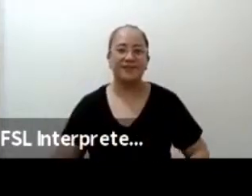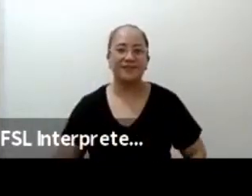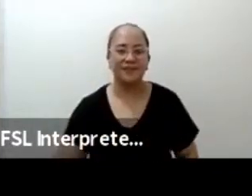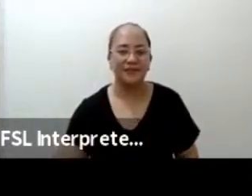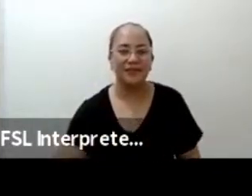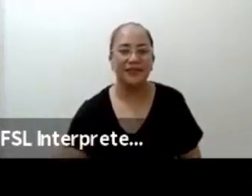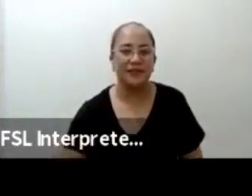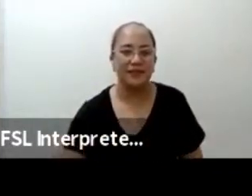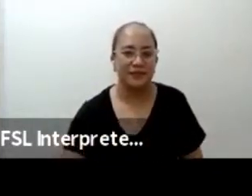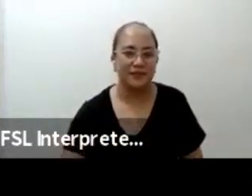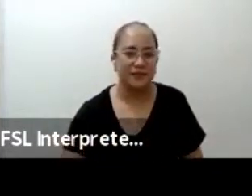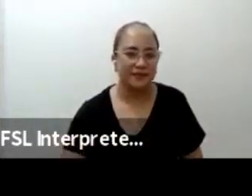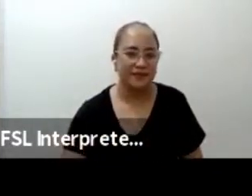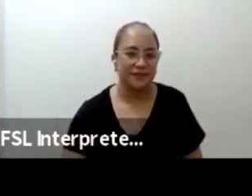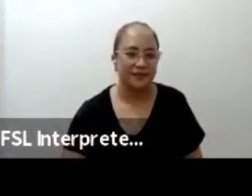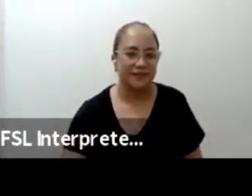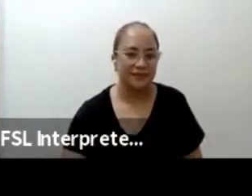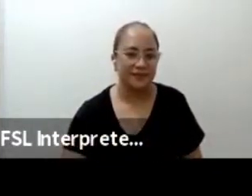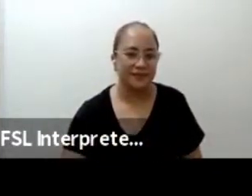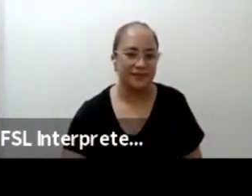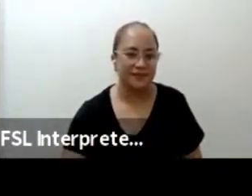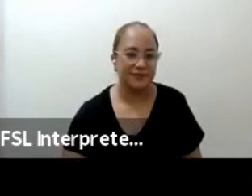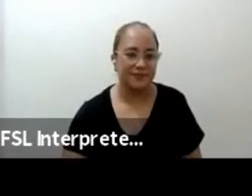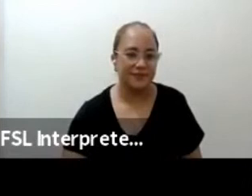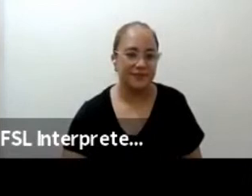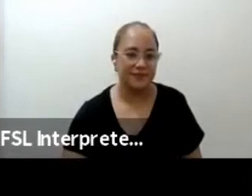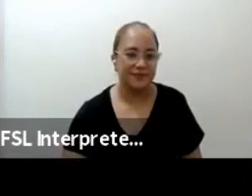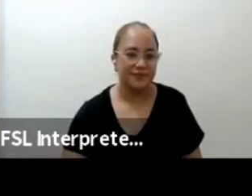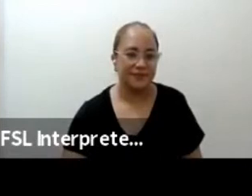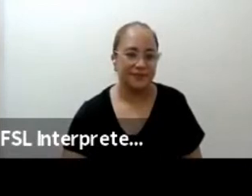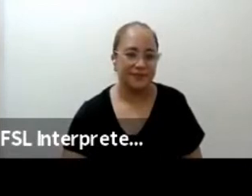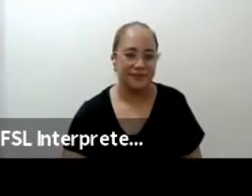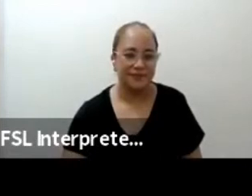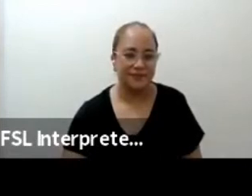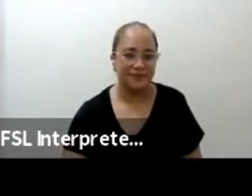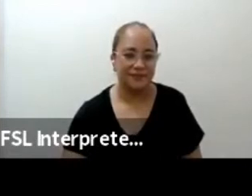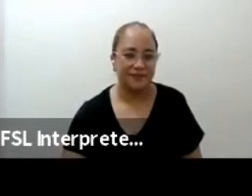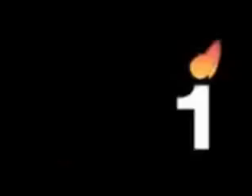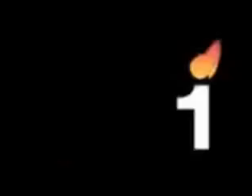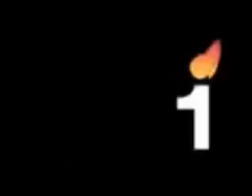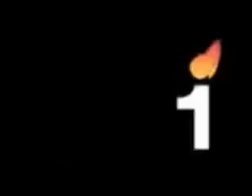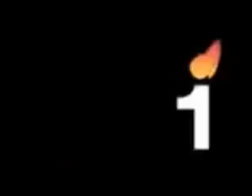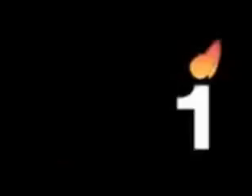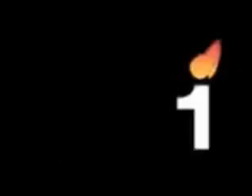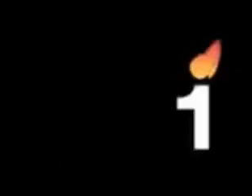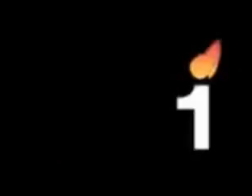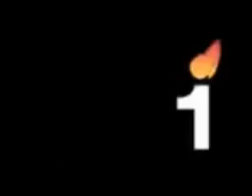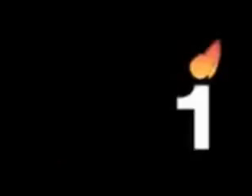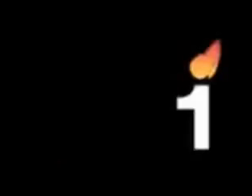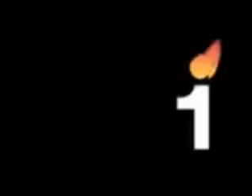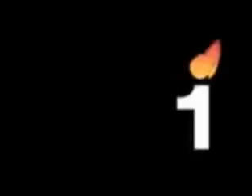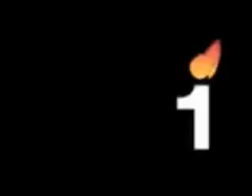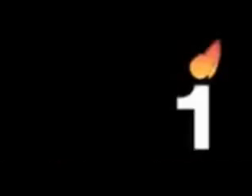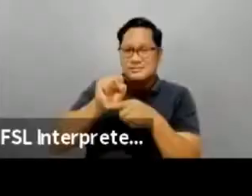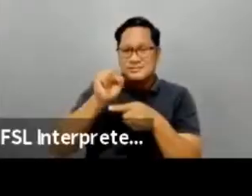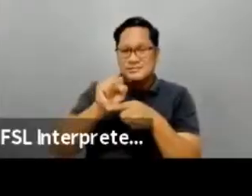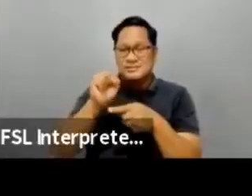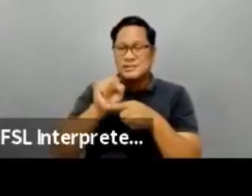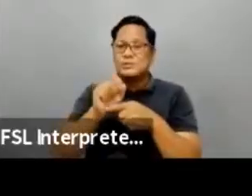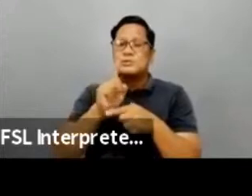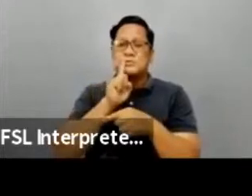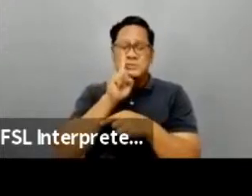makakarating. Tulad ng puno na galing sa binhi, ang mga dakilang